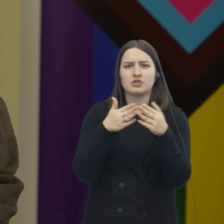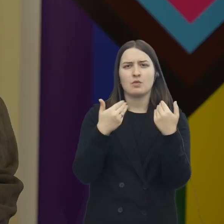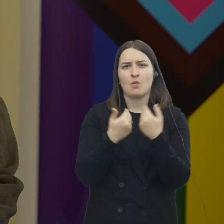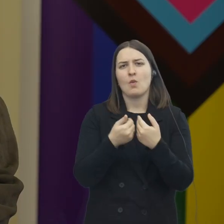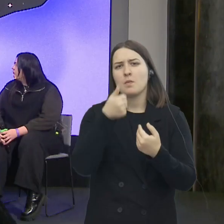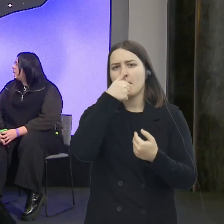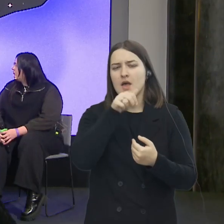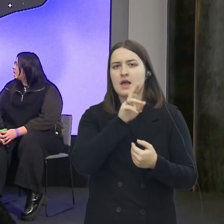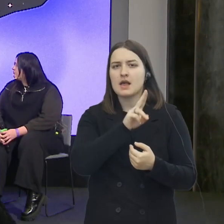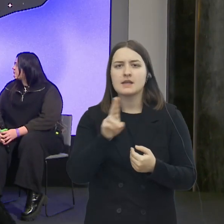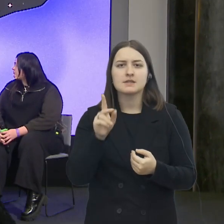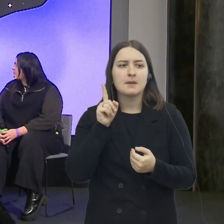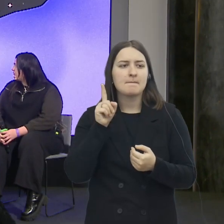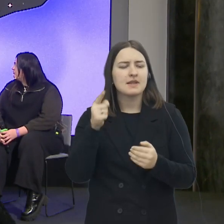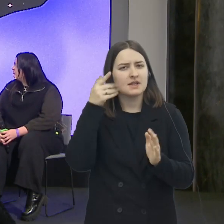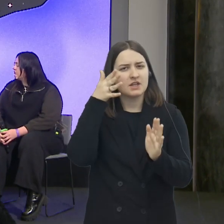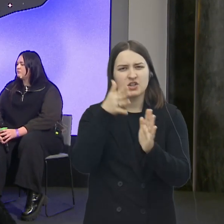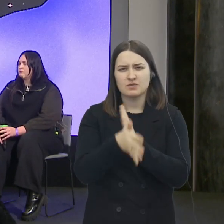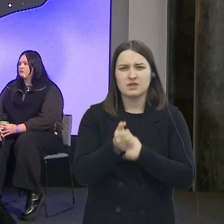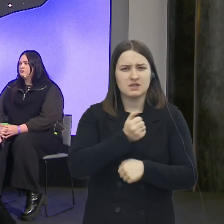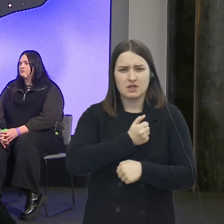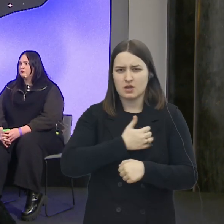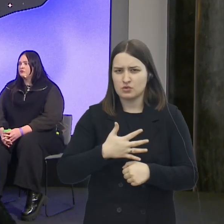tai visiškai neturi jokios reikšmės.